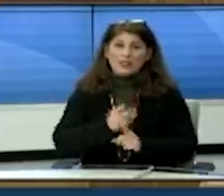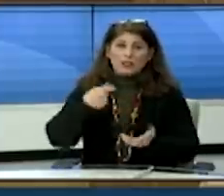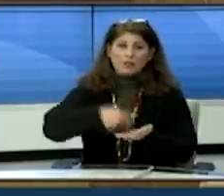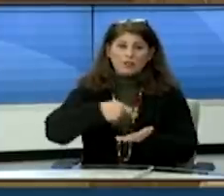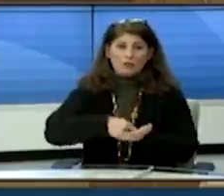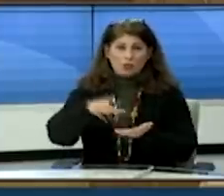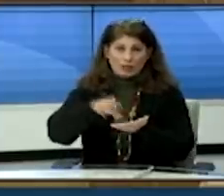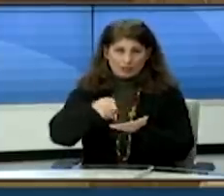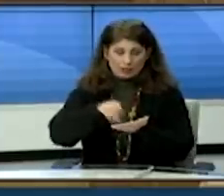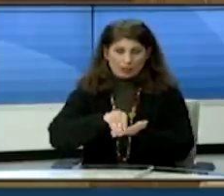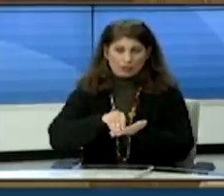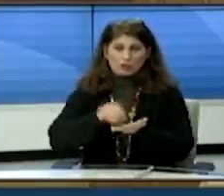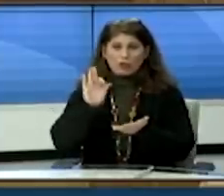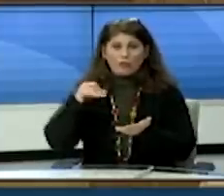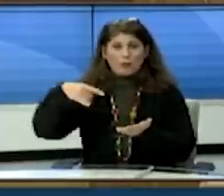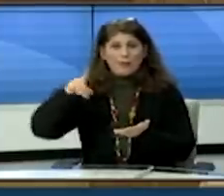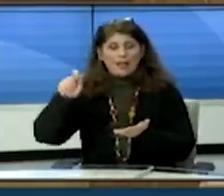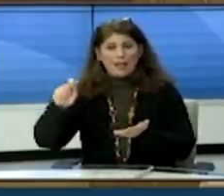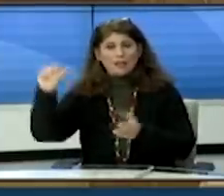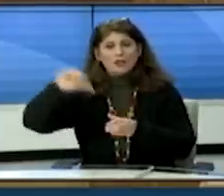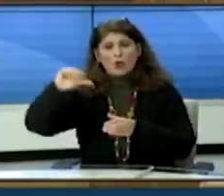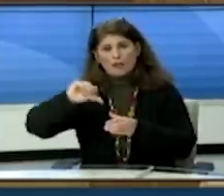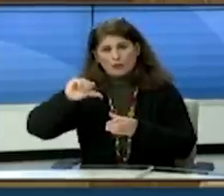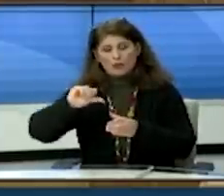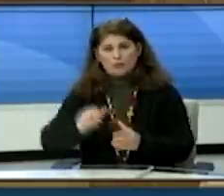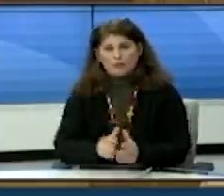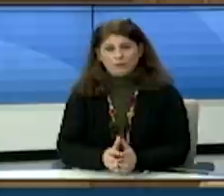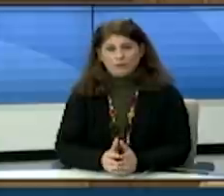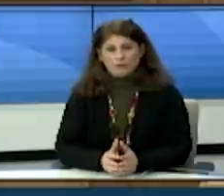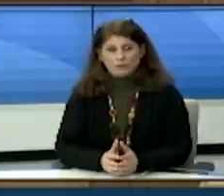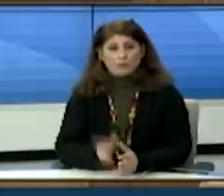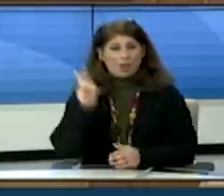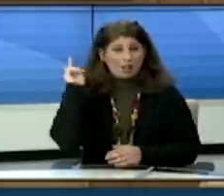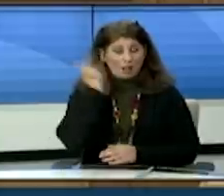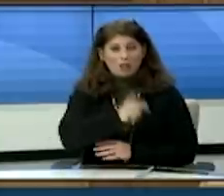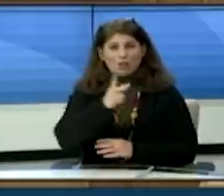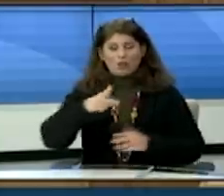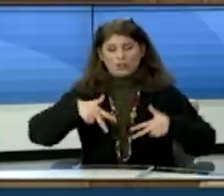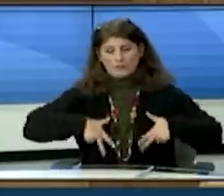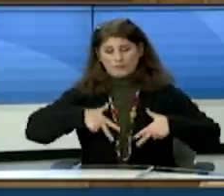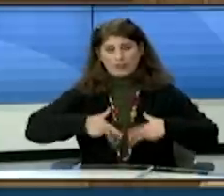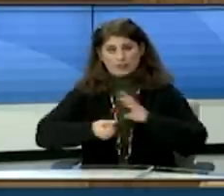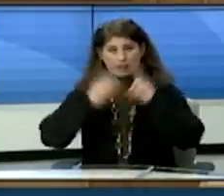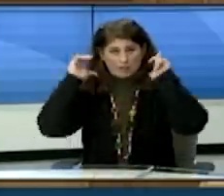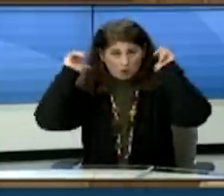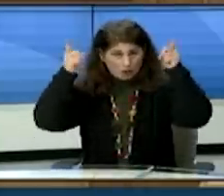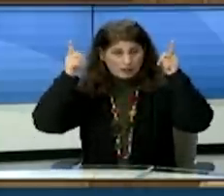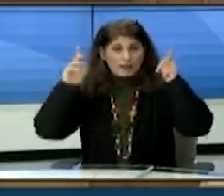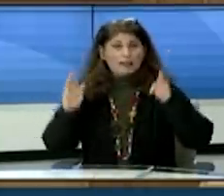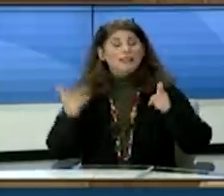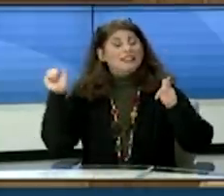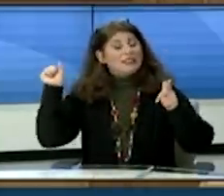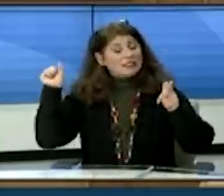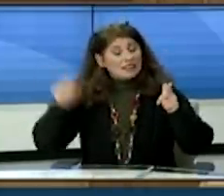φόροι κατανάλωσης και ο ΦΠΑ στα καύσιμα. Μομφή στην κυβέρνηση της Νέας Δημοκρατίας, γιατί